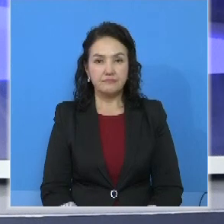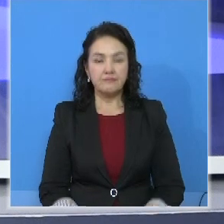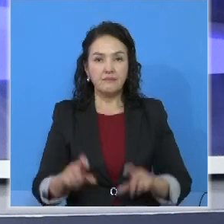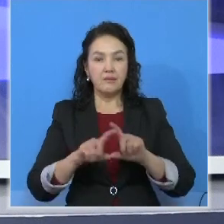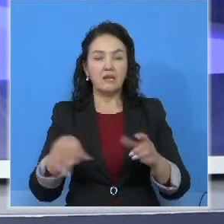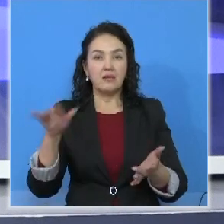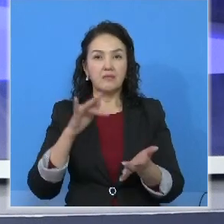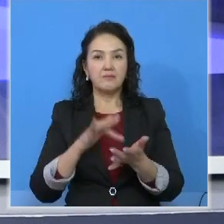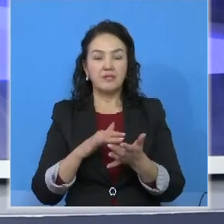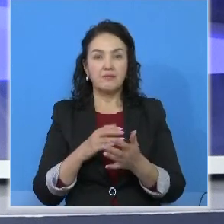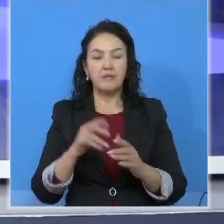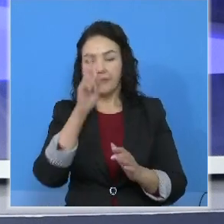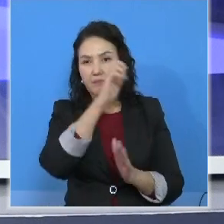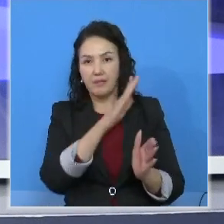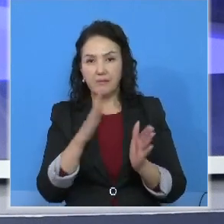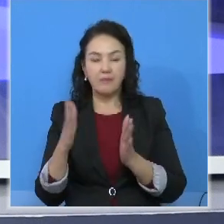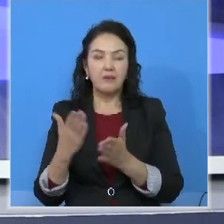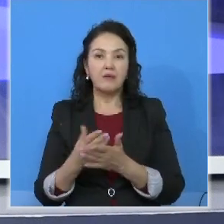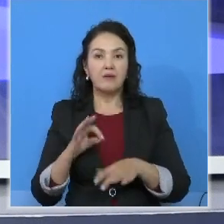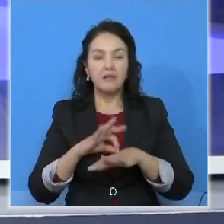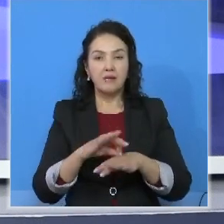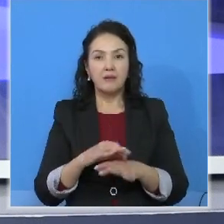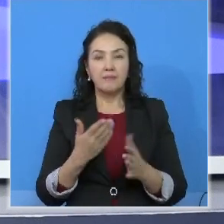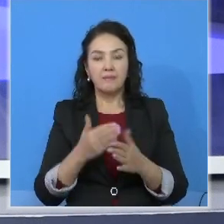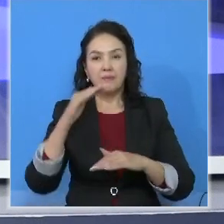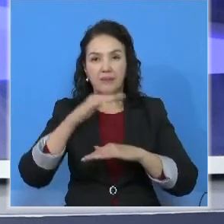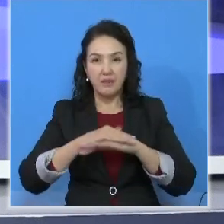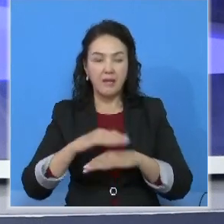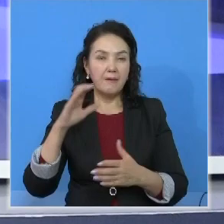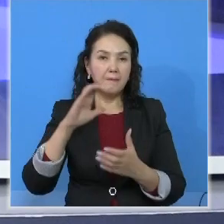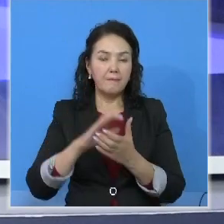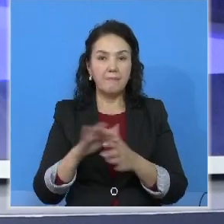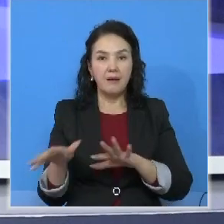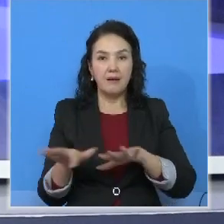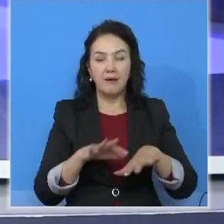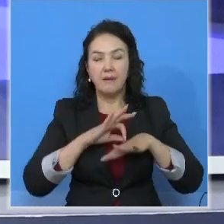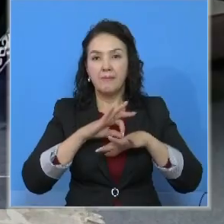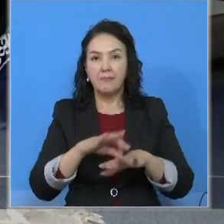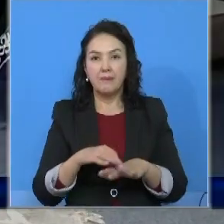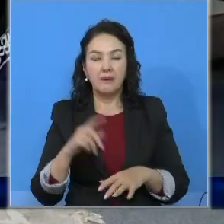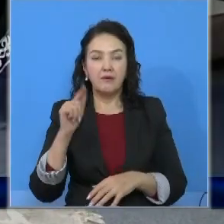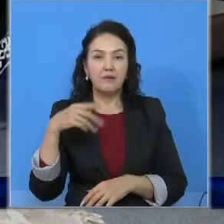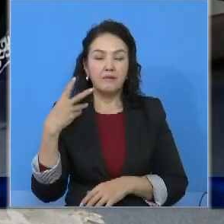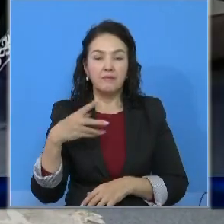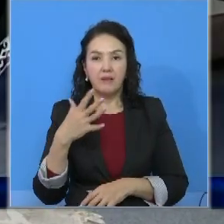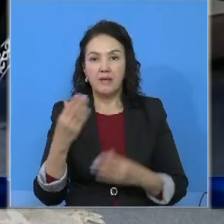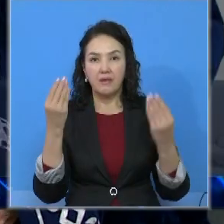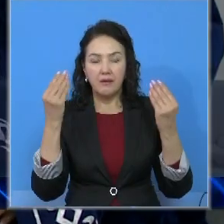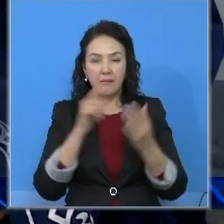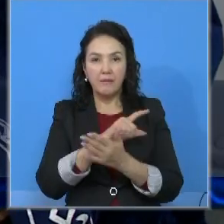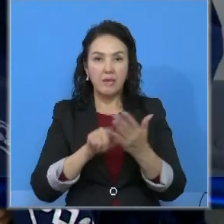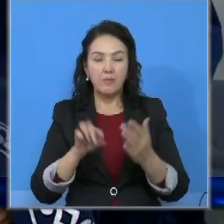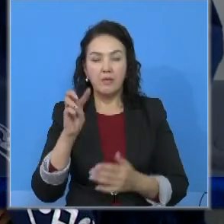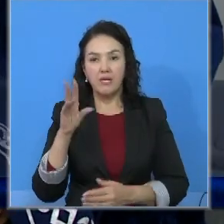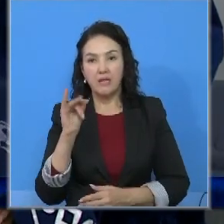В здании городской централизованной библиотечной системы прошел литературный вечер. Познавательное мероприятие было посвящено 125-летию великого писателя